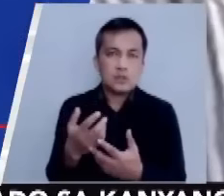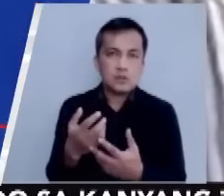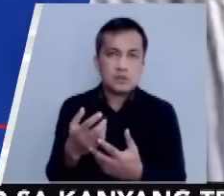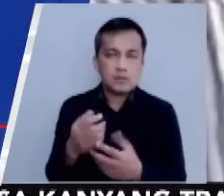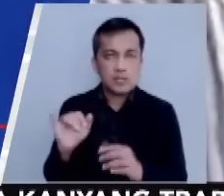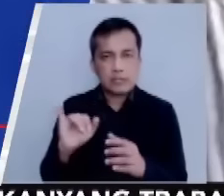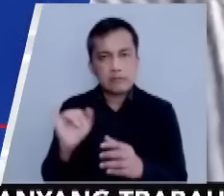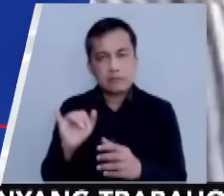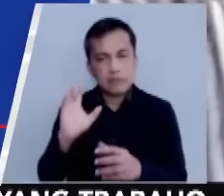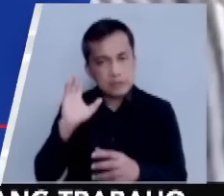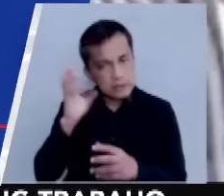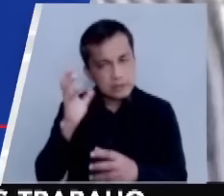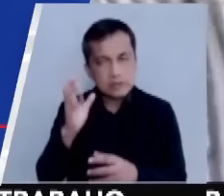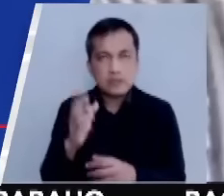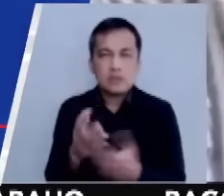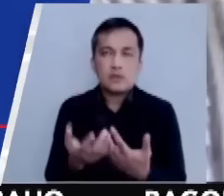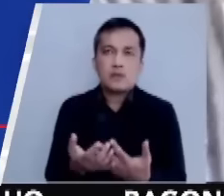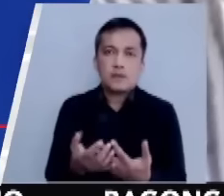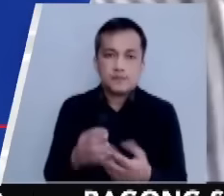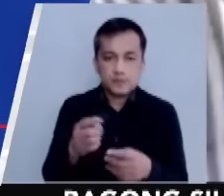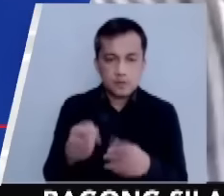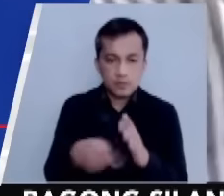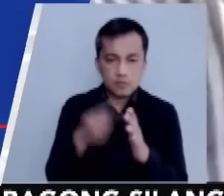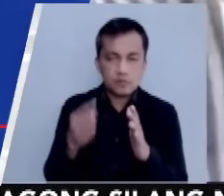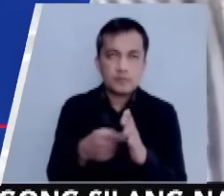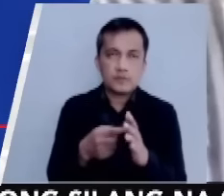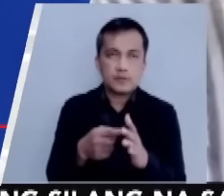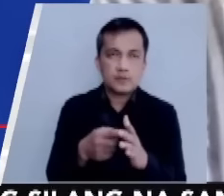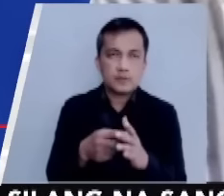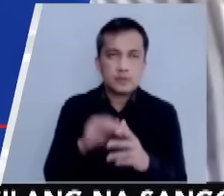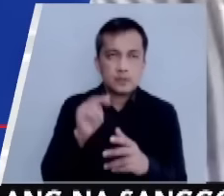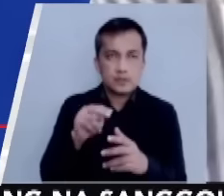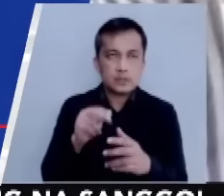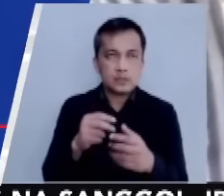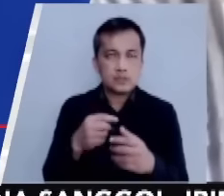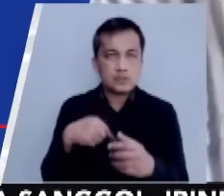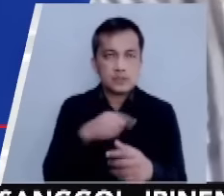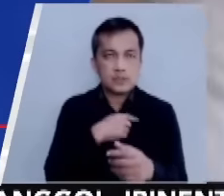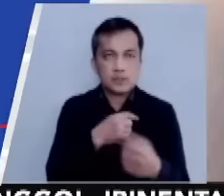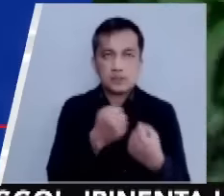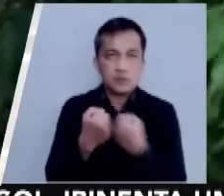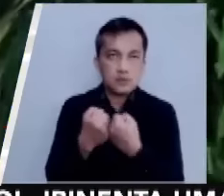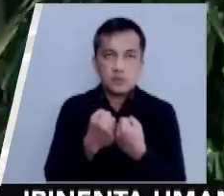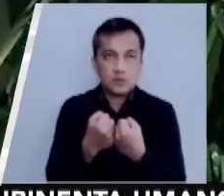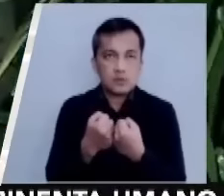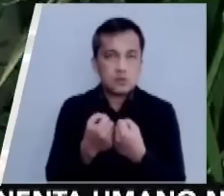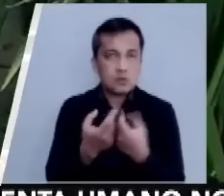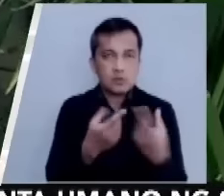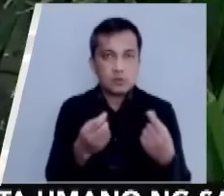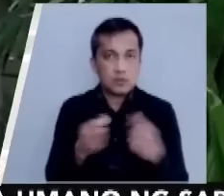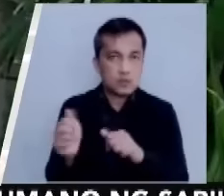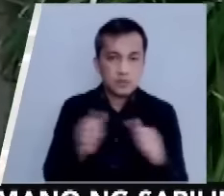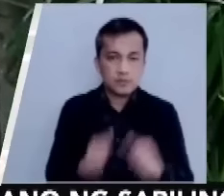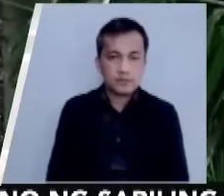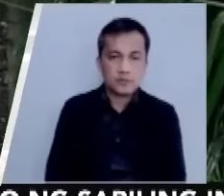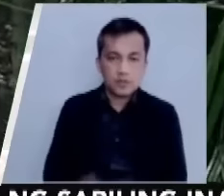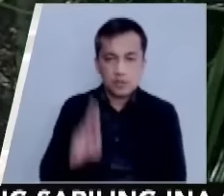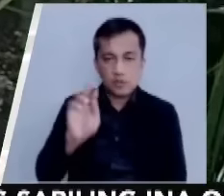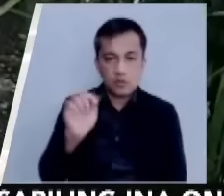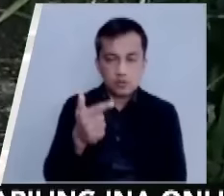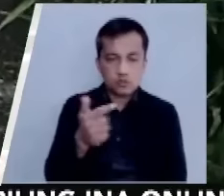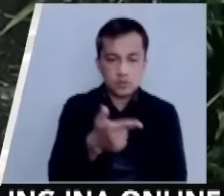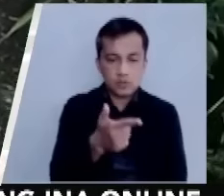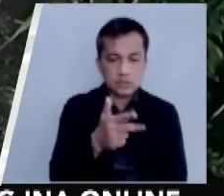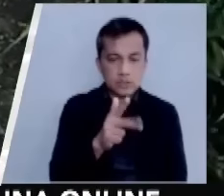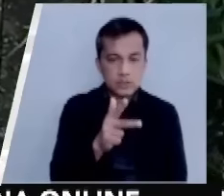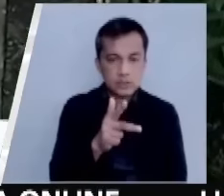mga araw na parang, hindi, kailangan natin lumaban, kailangan natin gumawa ng aksyon. August 23 naman, ang makuhanan ng